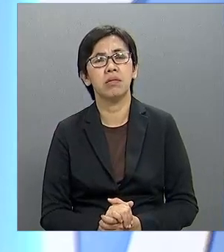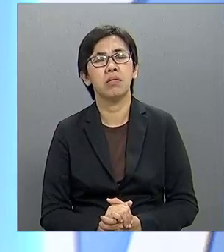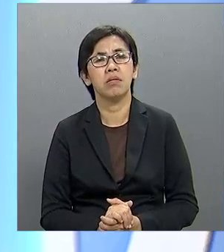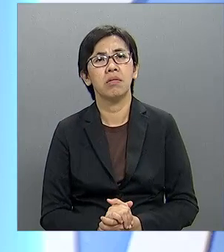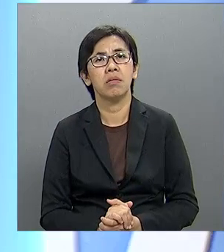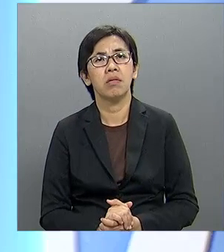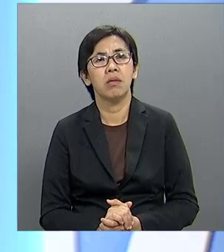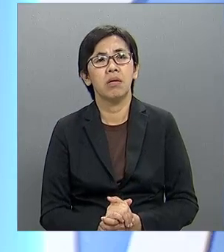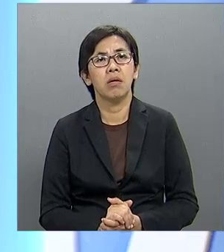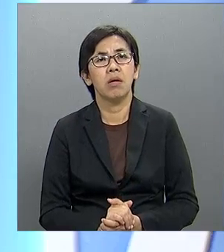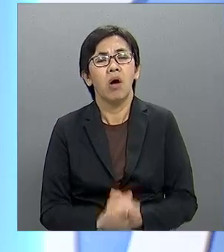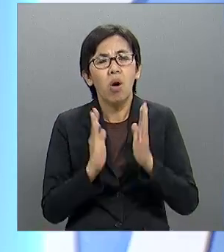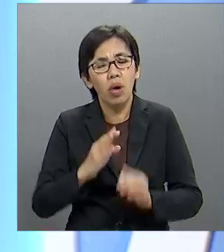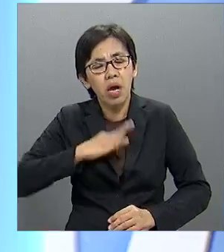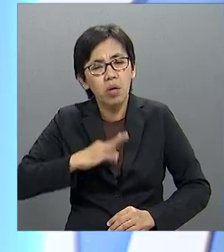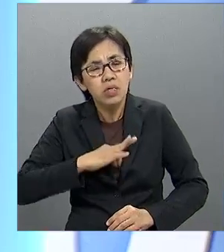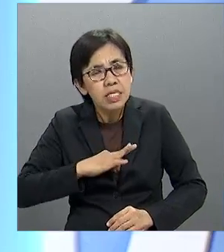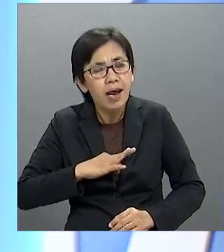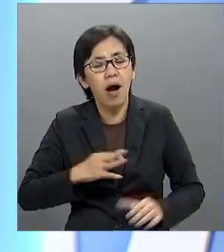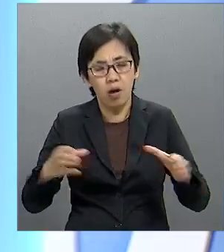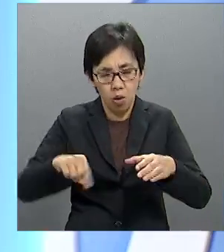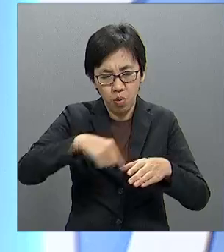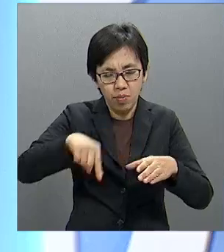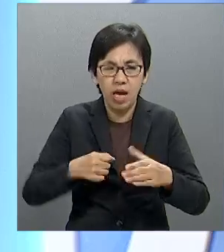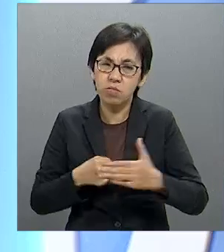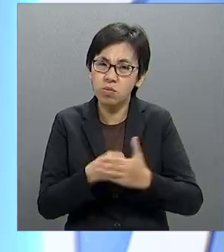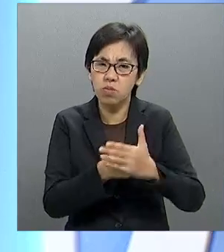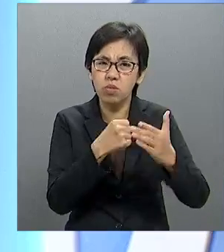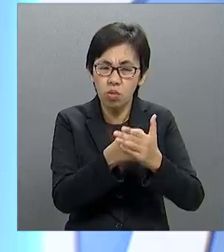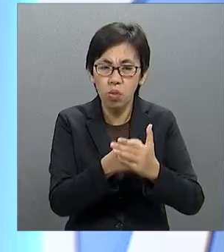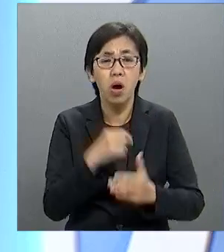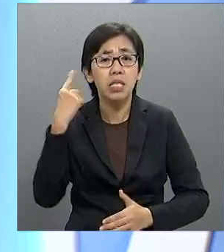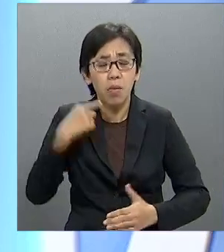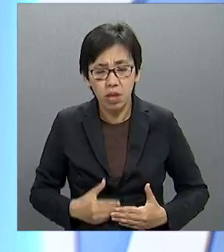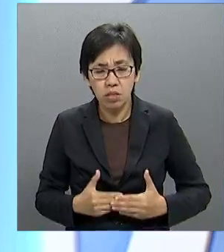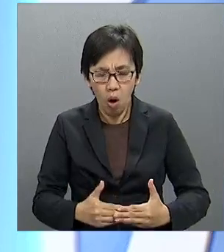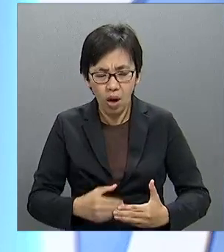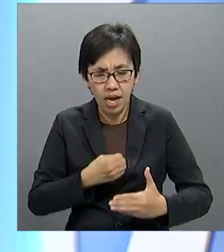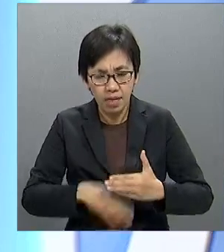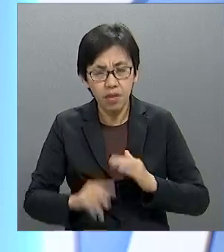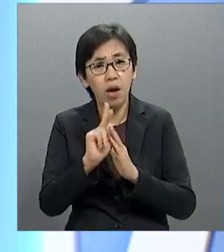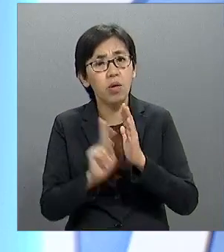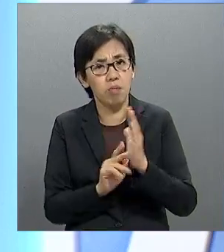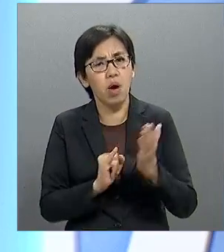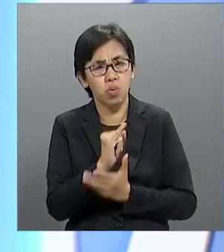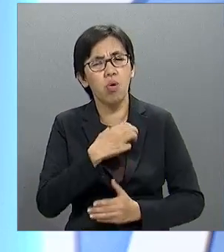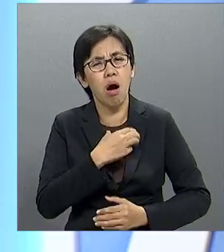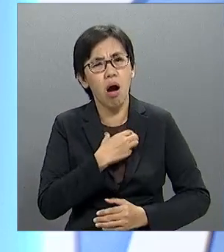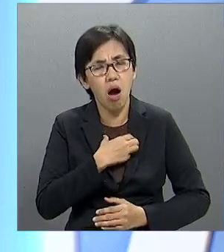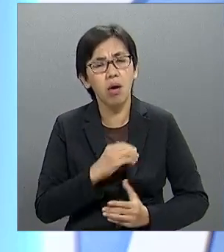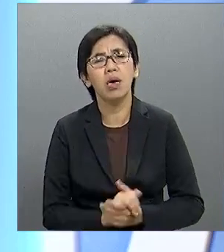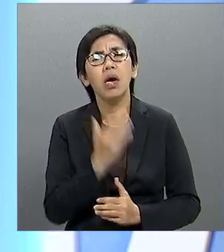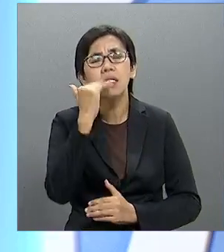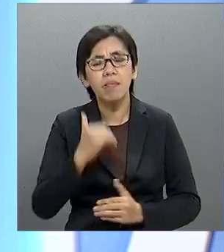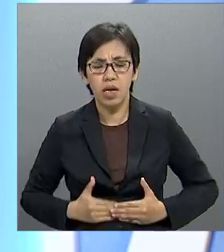มีความเห็นแล้วก็ขับเคลื่อนกันในเรื่องของการทำแท้งให้ถูกกฎหมายเนี่ยพวกเธอมองว่าการตั้งครรภ์เองควรจะเป็นสิบ